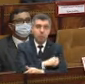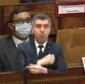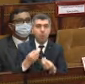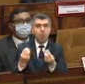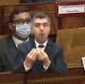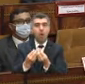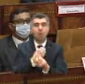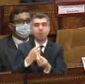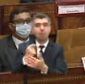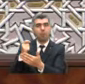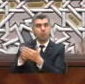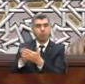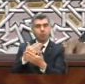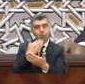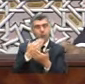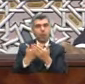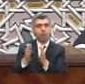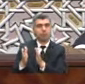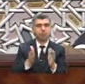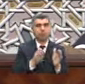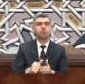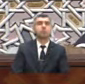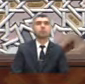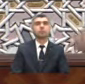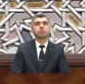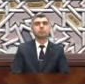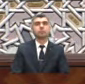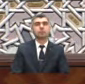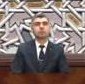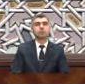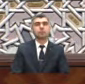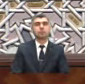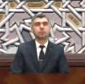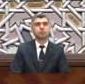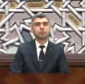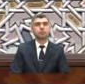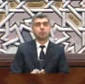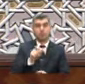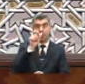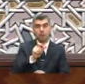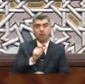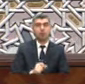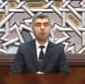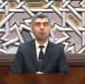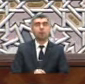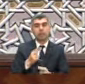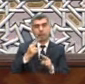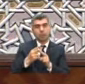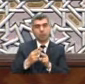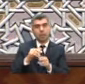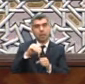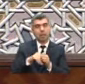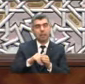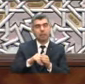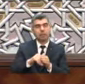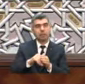شكرا. شكرا السيدة النائبة. الكلمة الآن للسيد النائب عادل البيطار باسم فرق